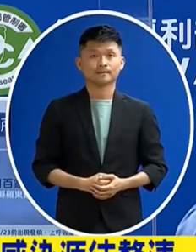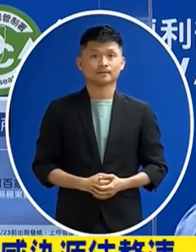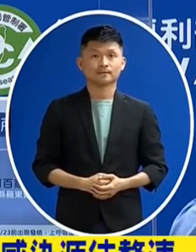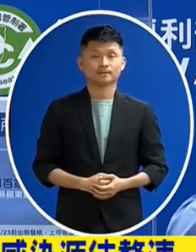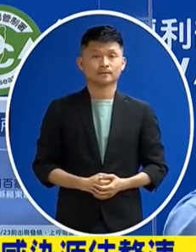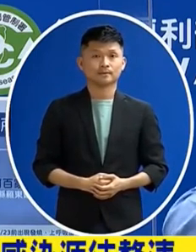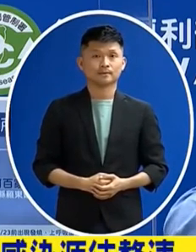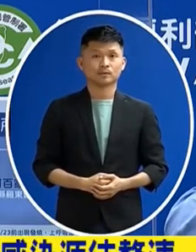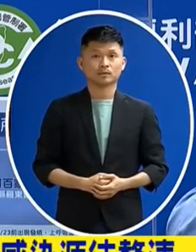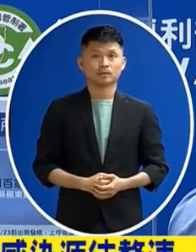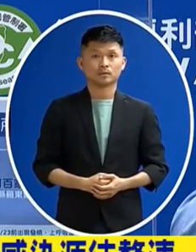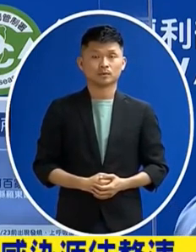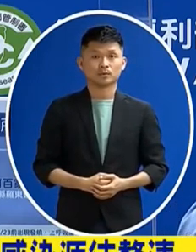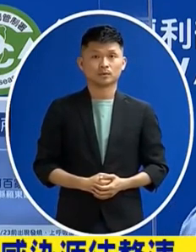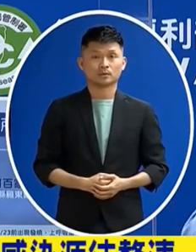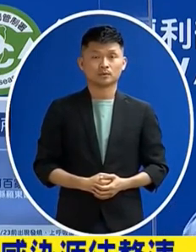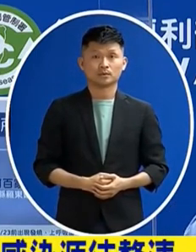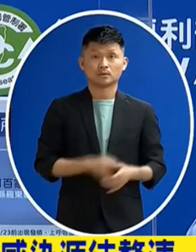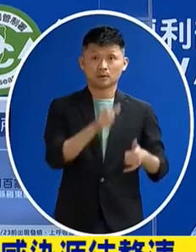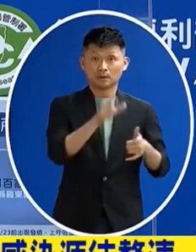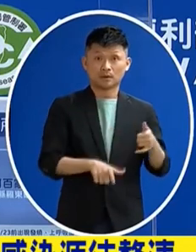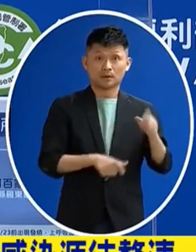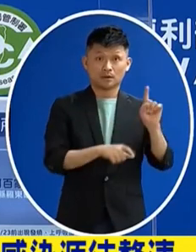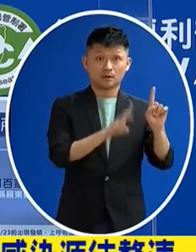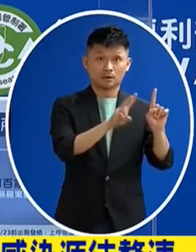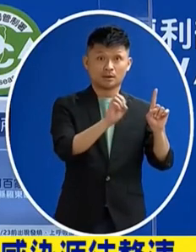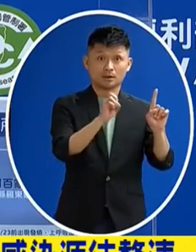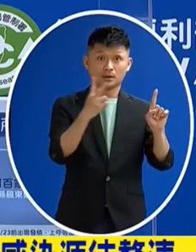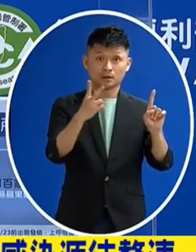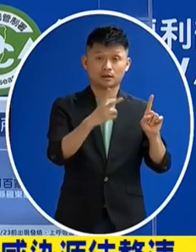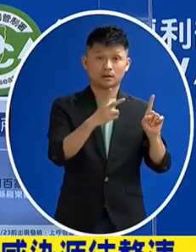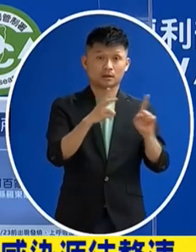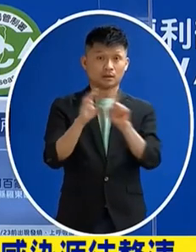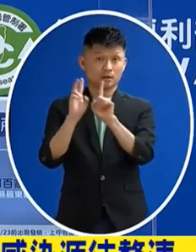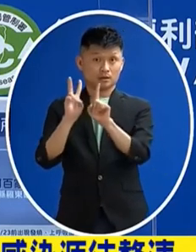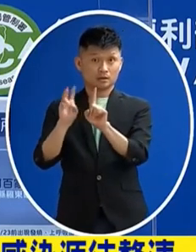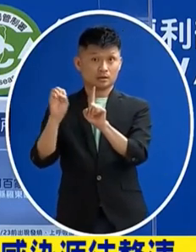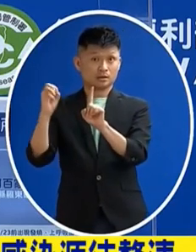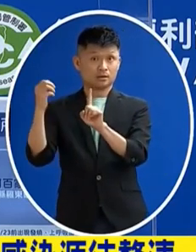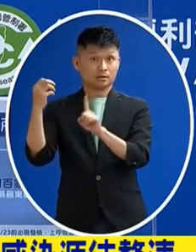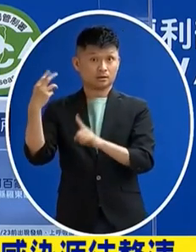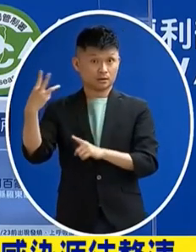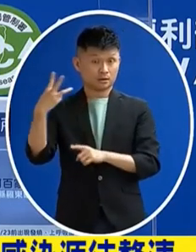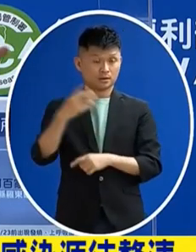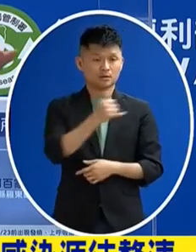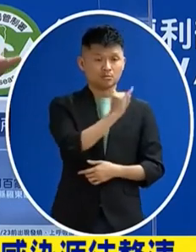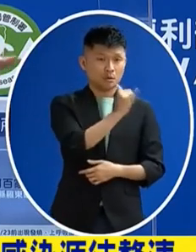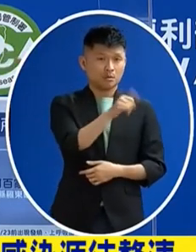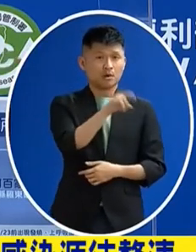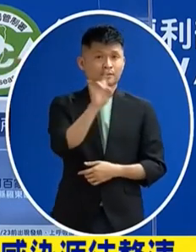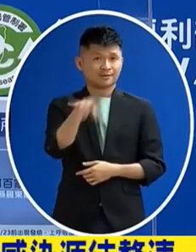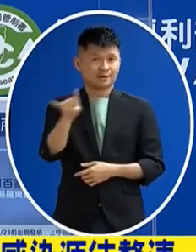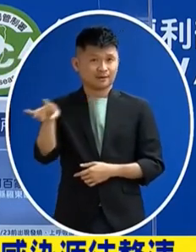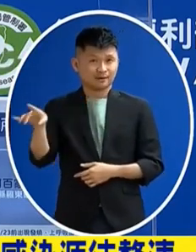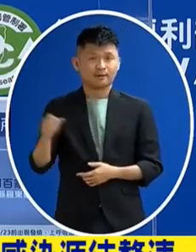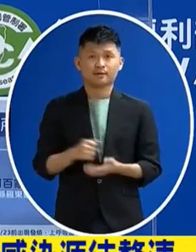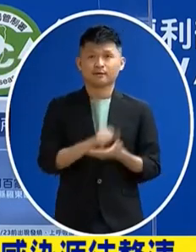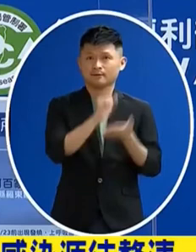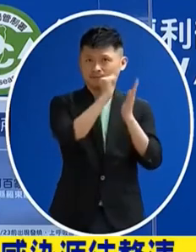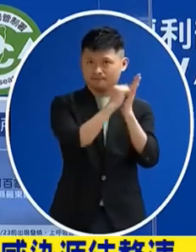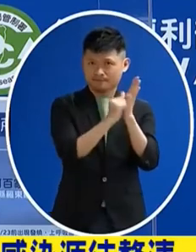那是2起1202的活动史，1203的活动史，那当然其他的哈相关